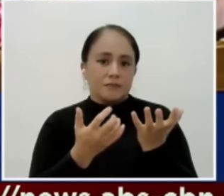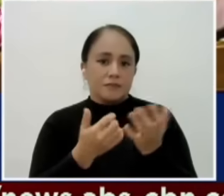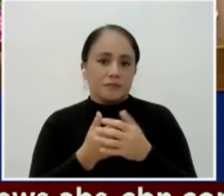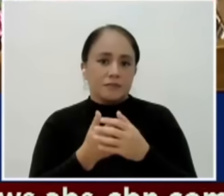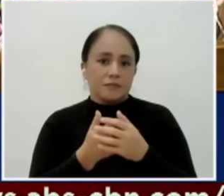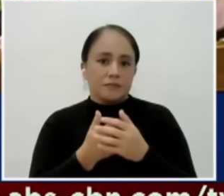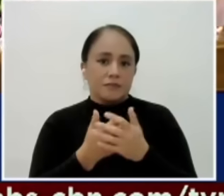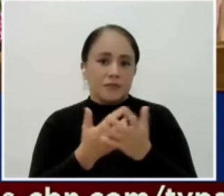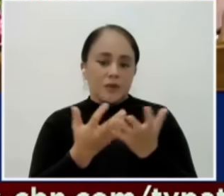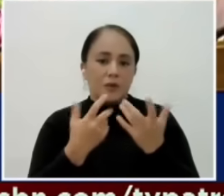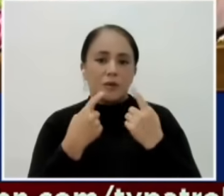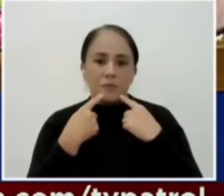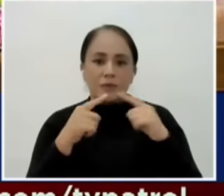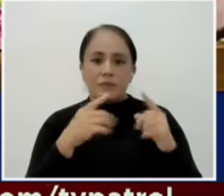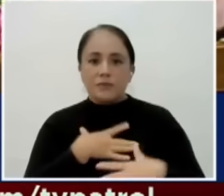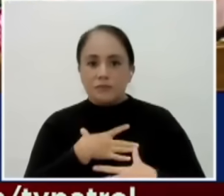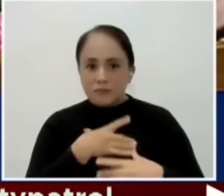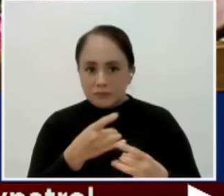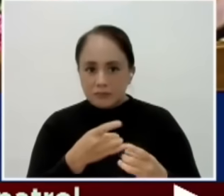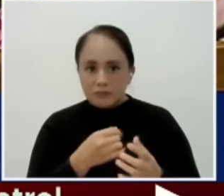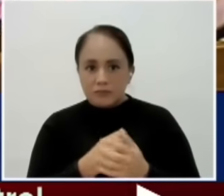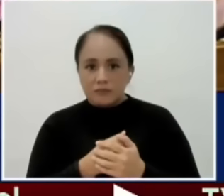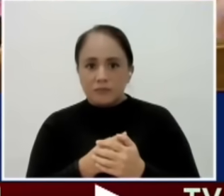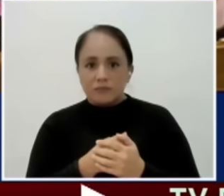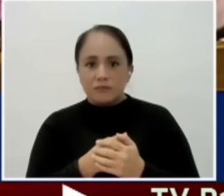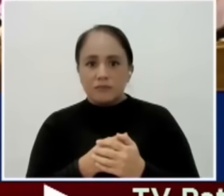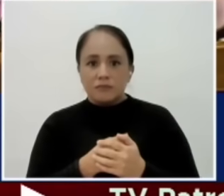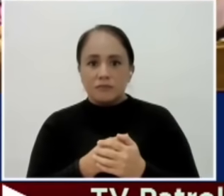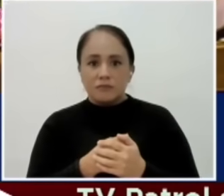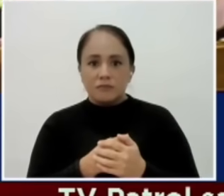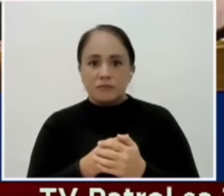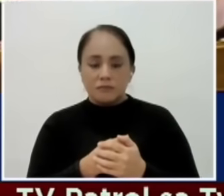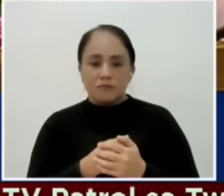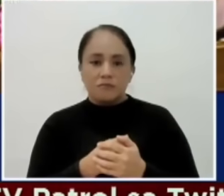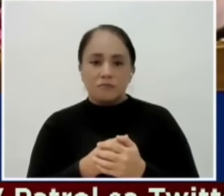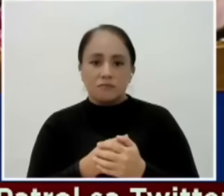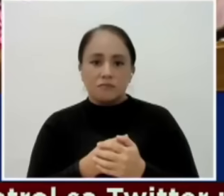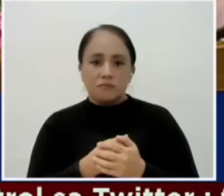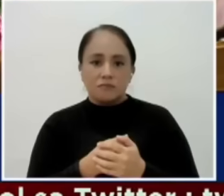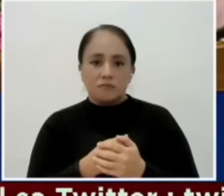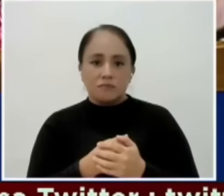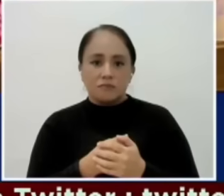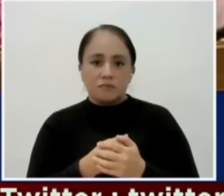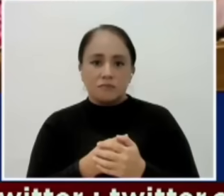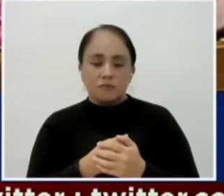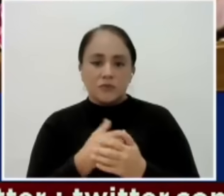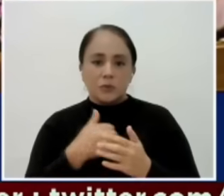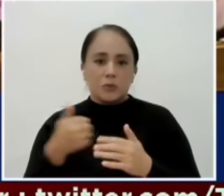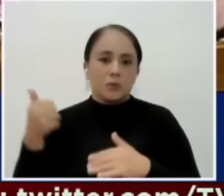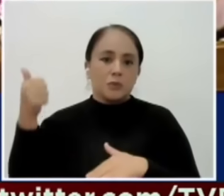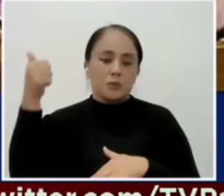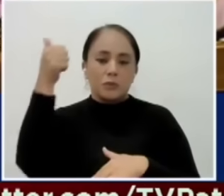of public interest, then the chair,